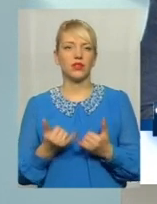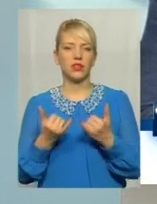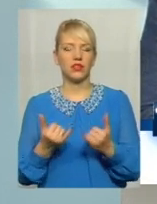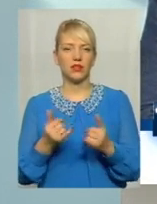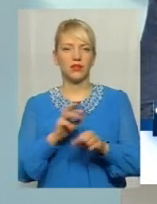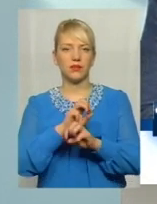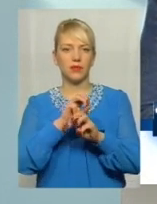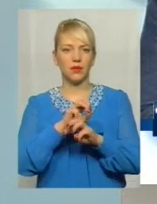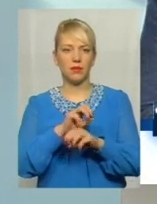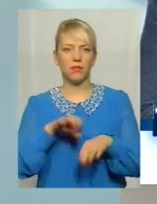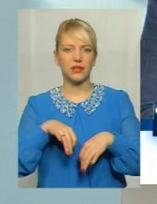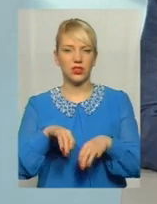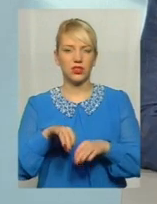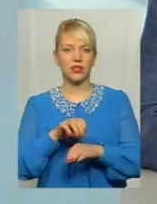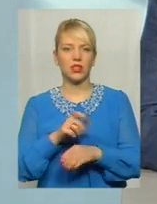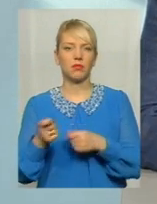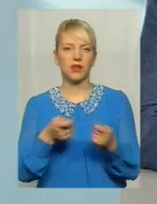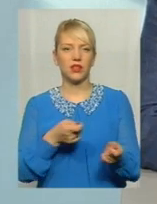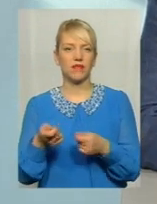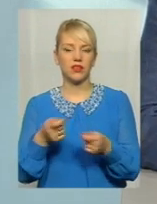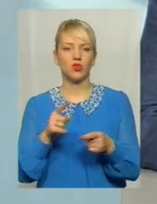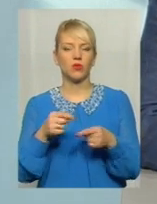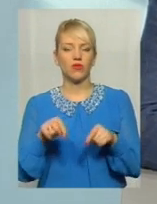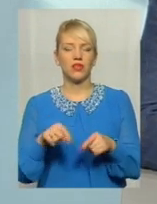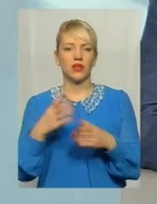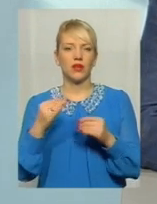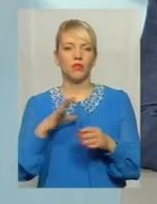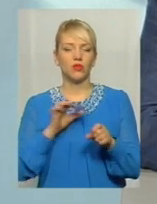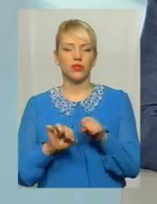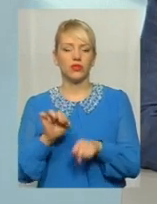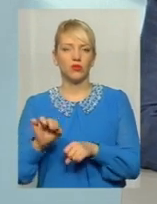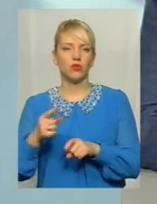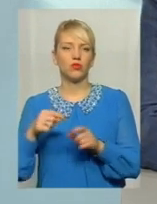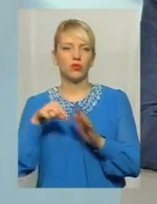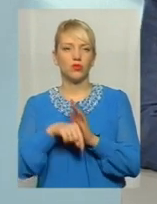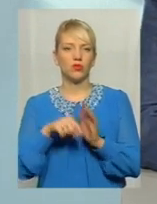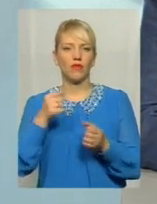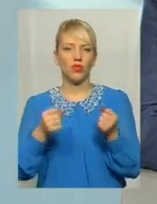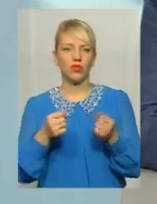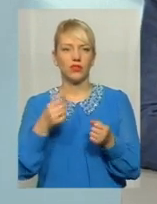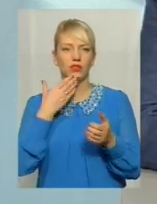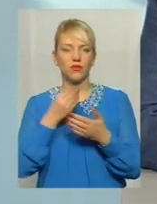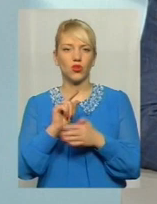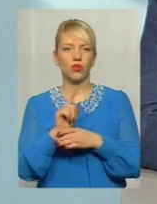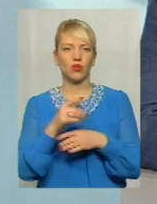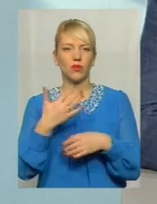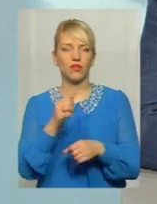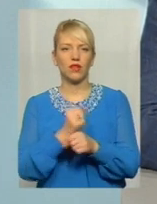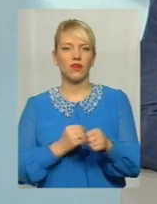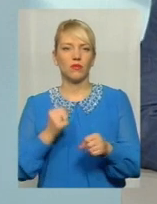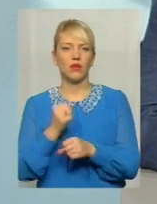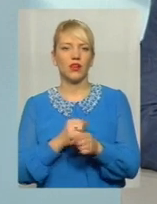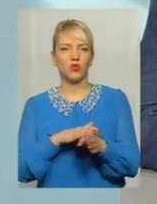перевезень. Відповідно, чому на ці дні були збої, тому що по суті, водії свою норму вичерпали, вони відпрацювали